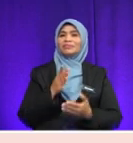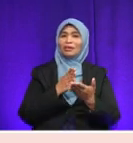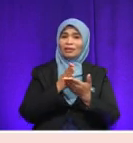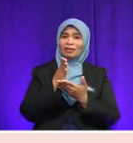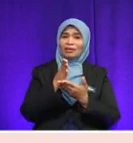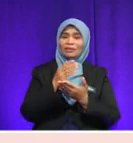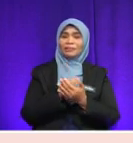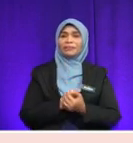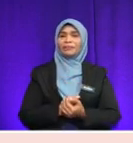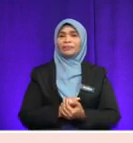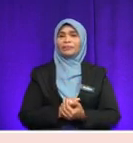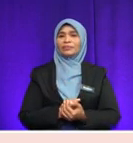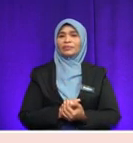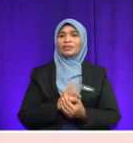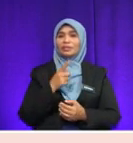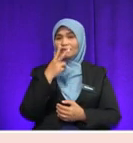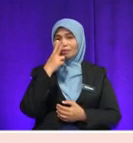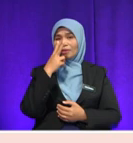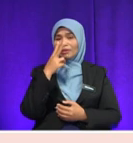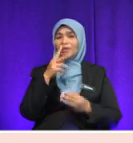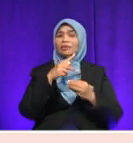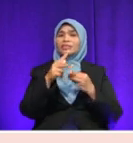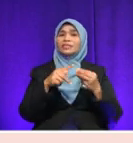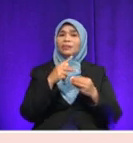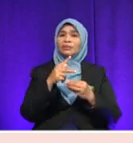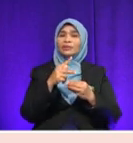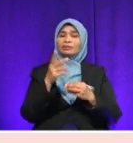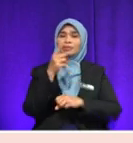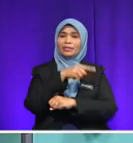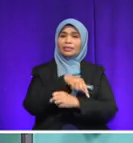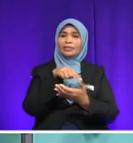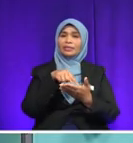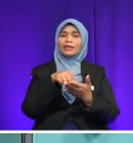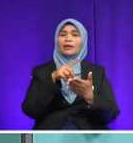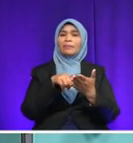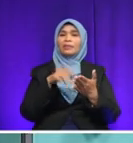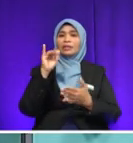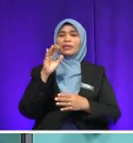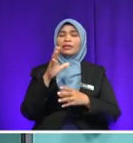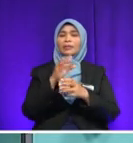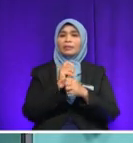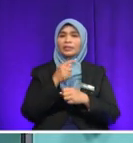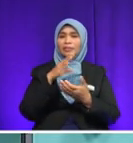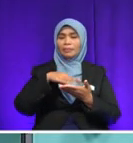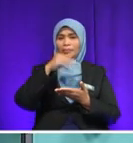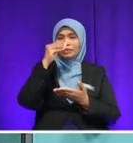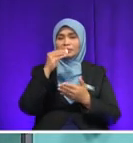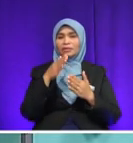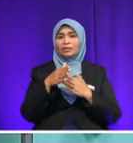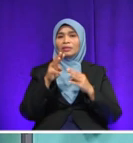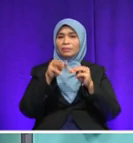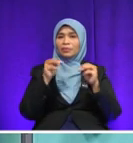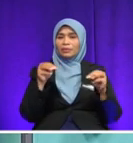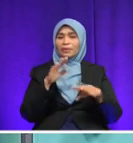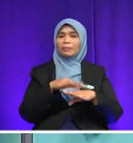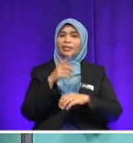Oke kita tengok sedikit kesimpulannya kesimpulan hari ini Oke apa yang dapat dipelajari oleh murid-murid